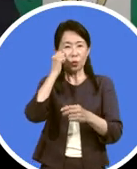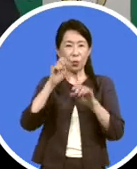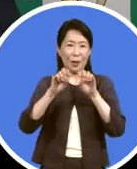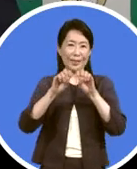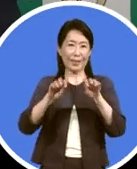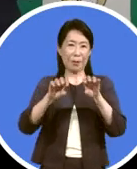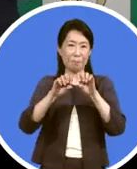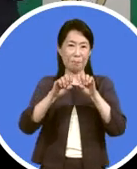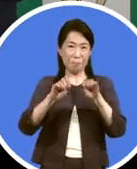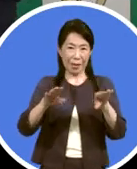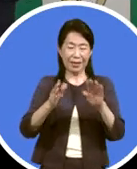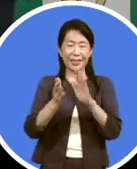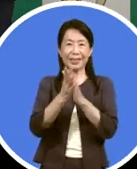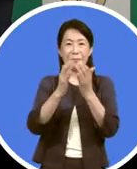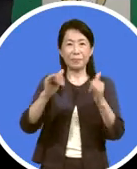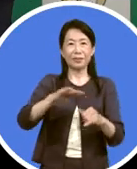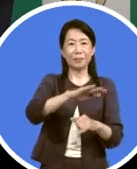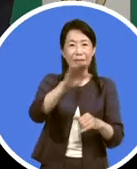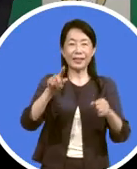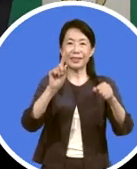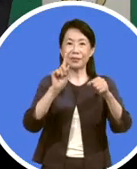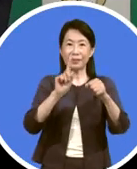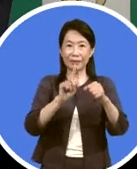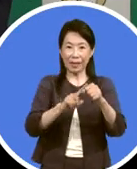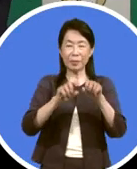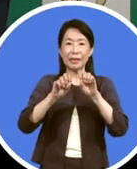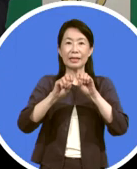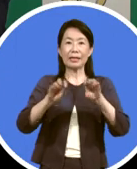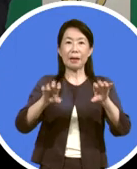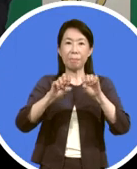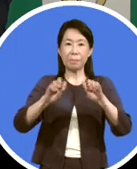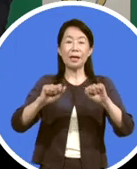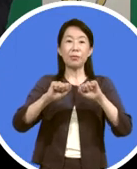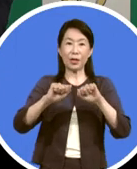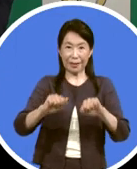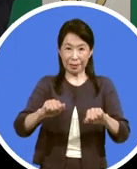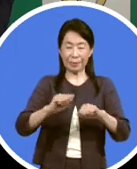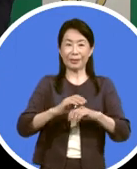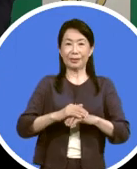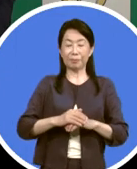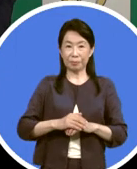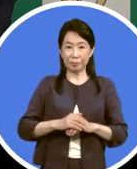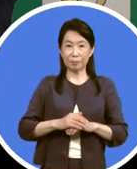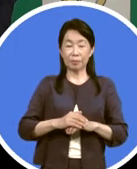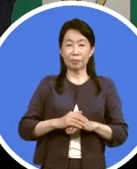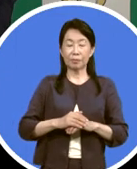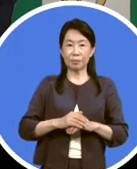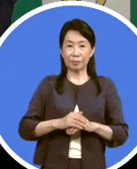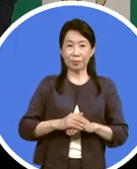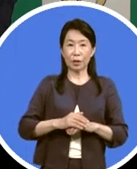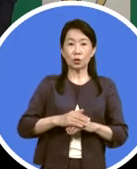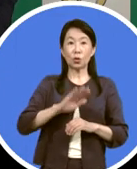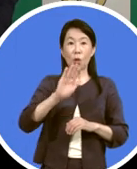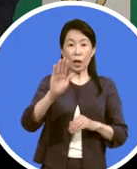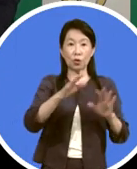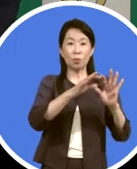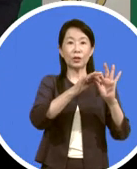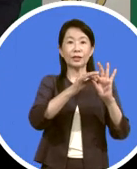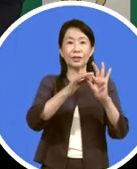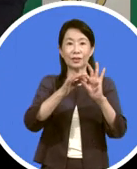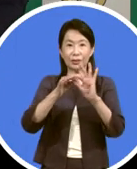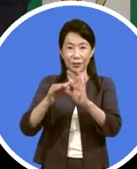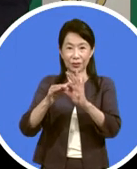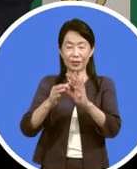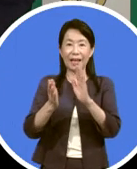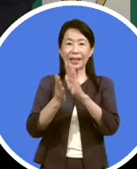キャンペーンということで県民の皆さん向けにキャンペーンをさせていただいておりますその上でですねその後も引き続き